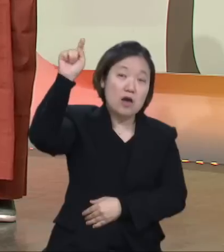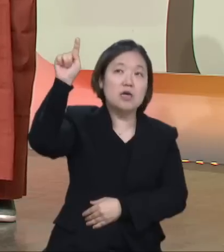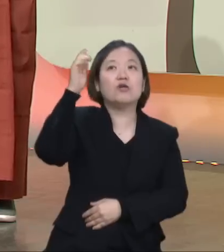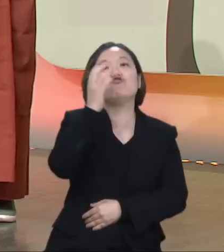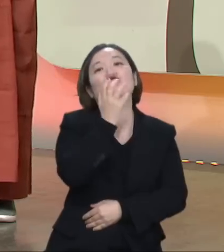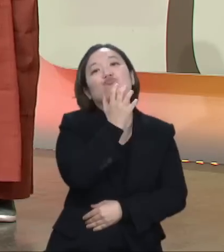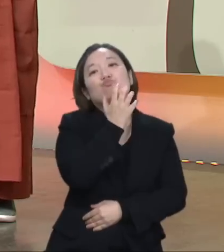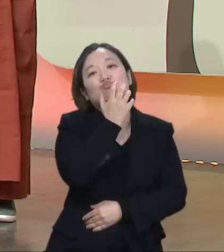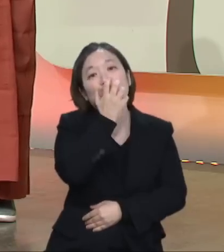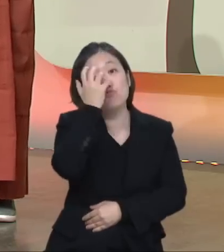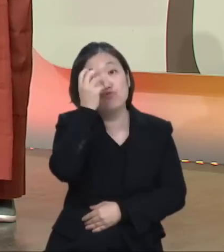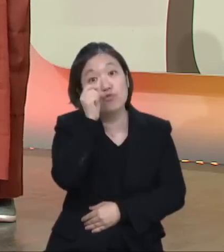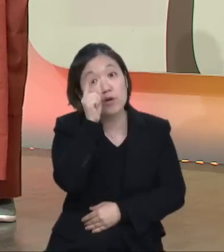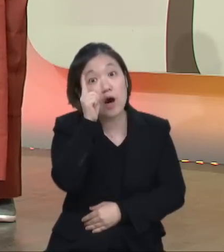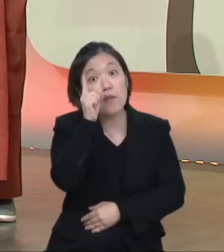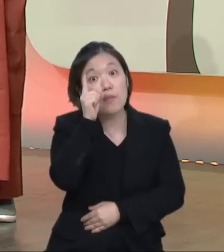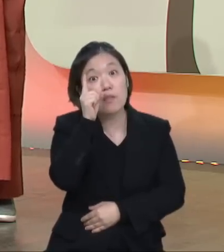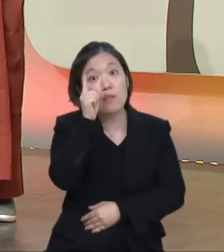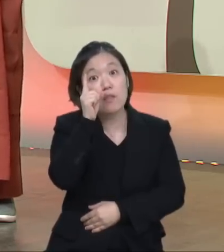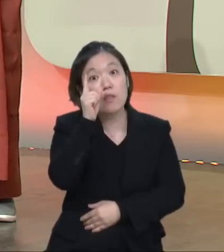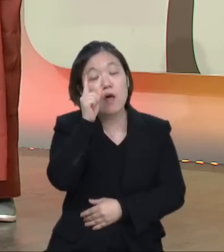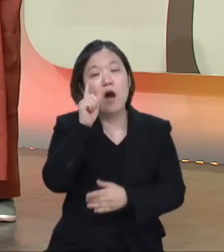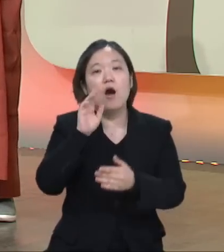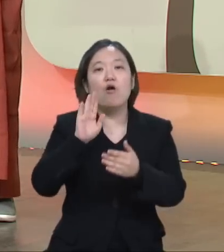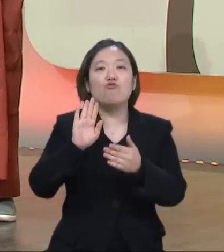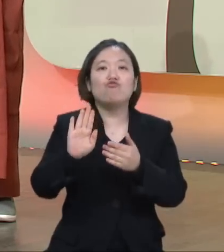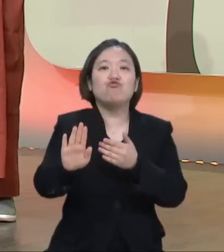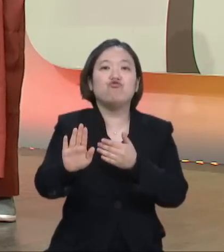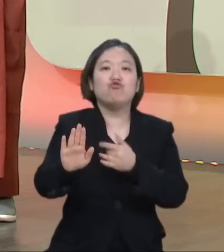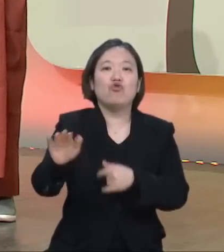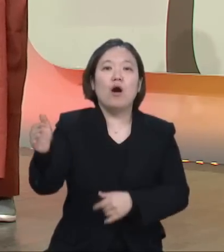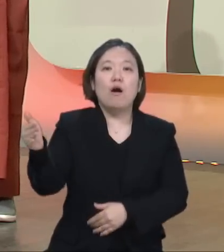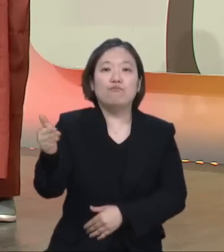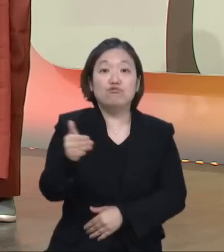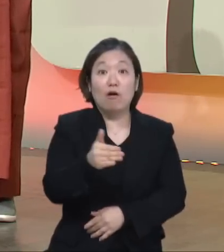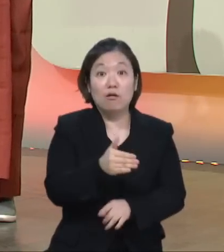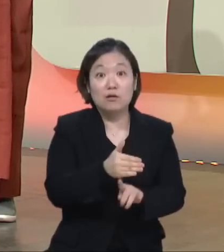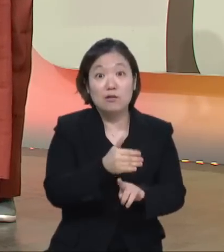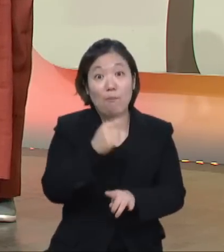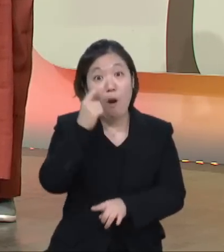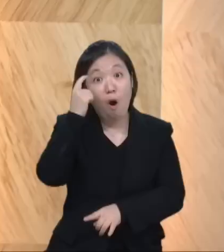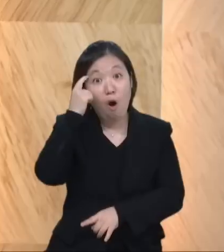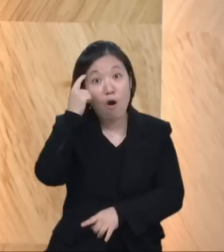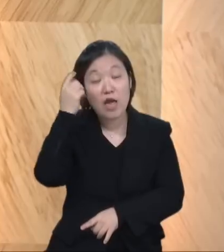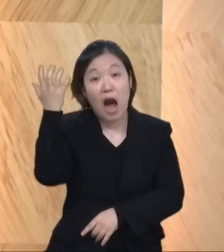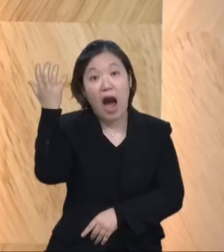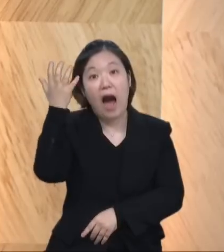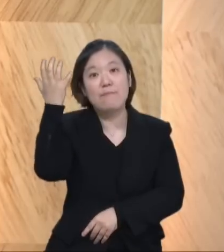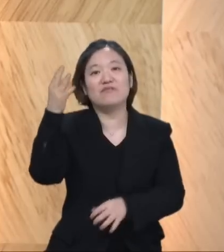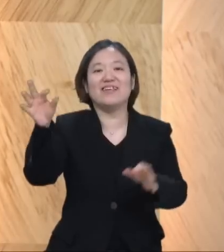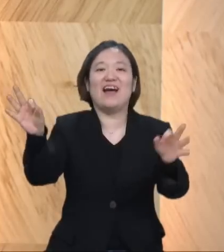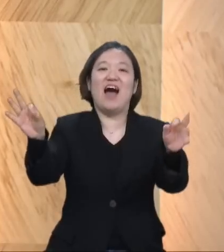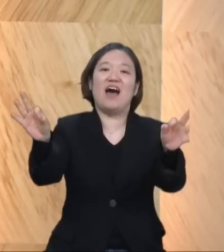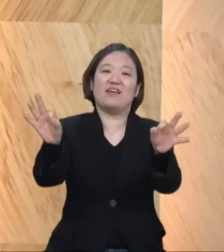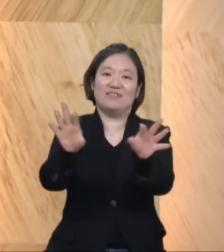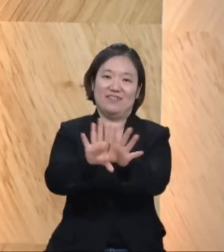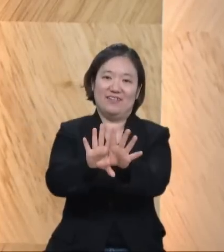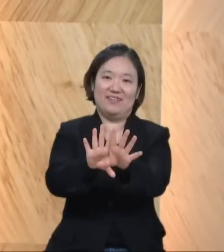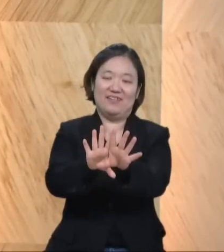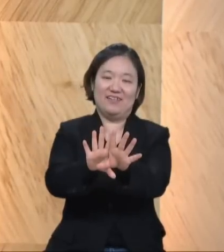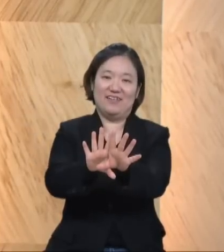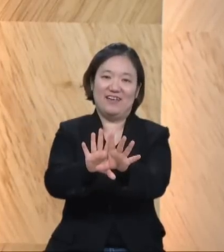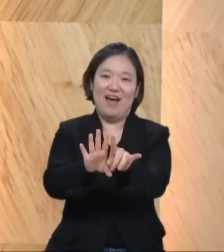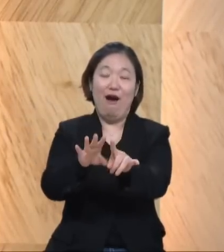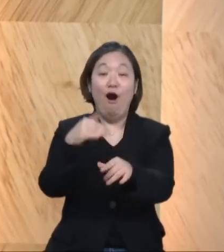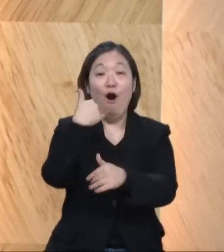꿈을 꾸고 난 뒤에 그 꿈을 꾸고 나서 머리 아픈 증세가 완전히 사라지고